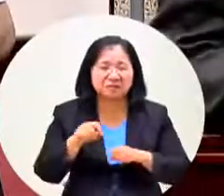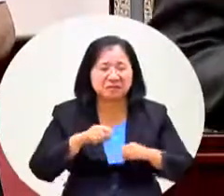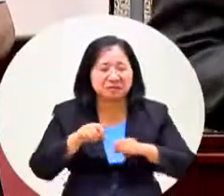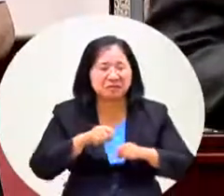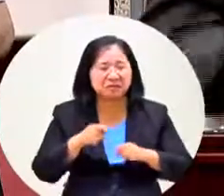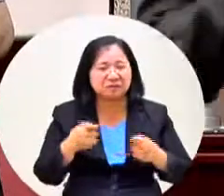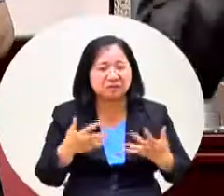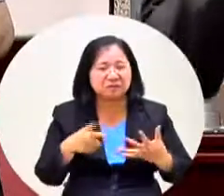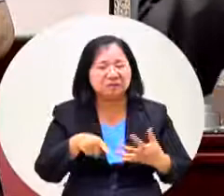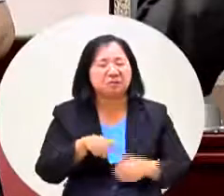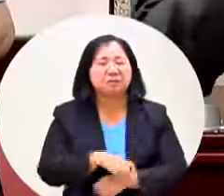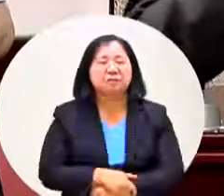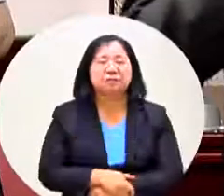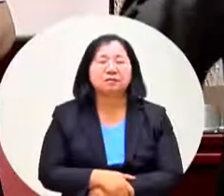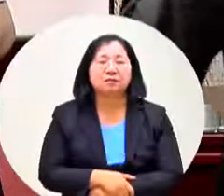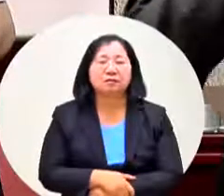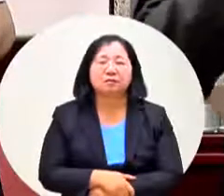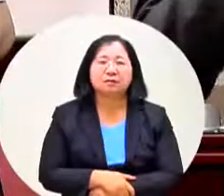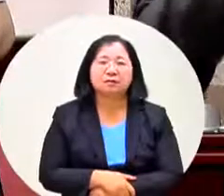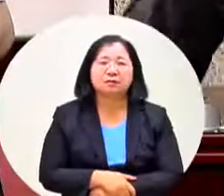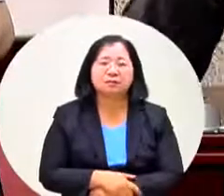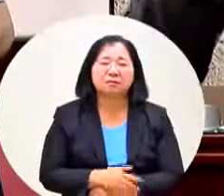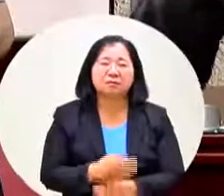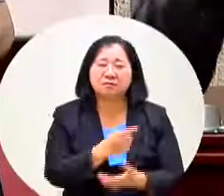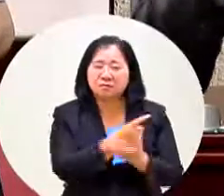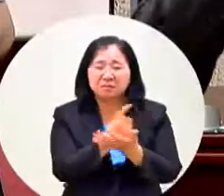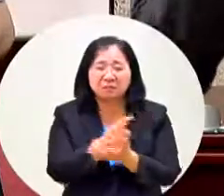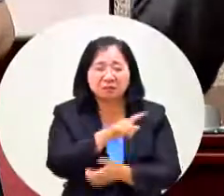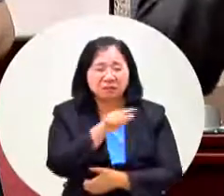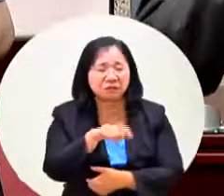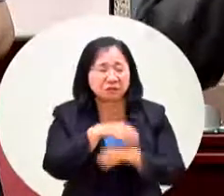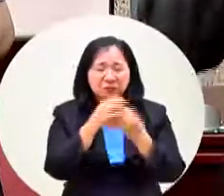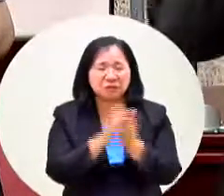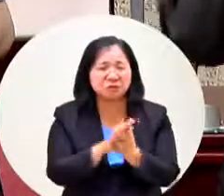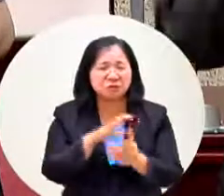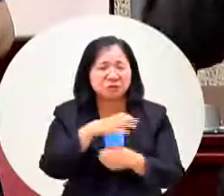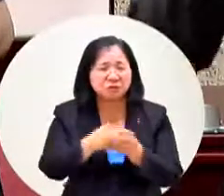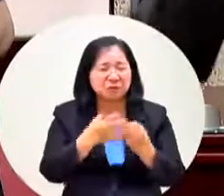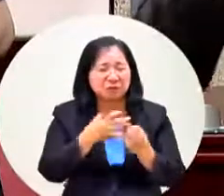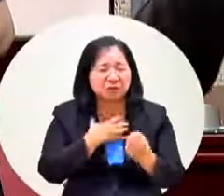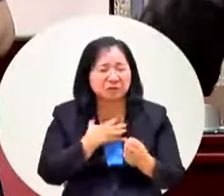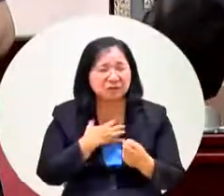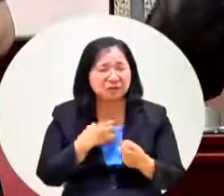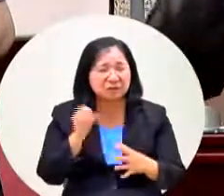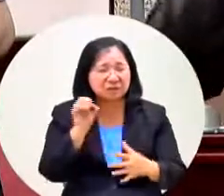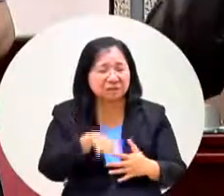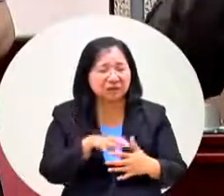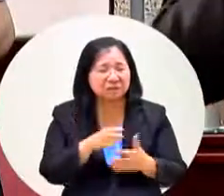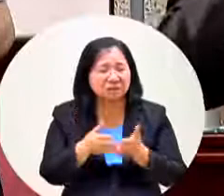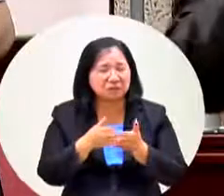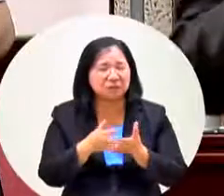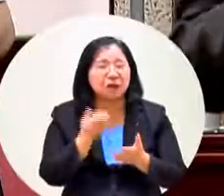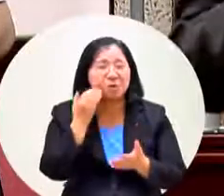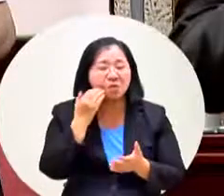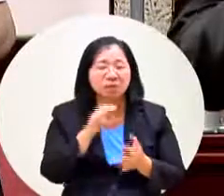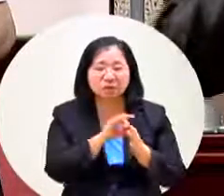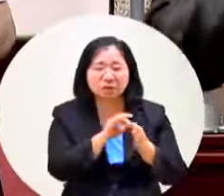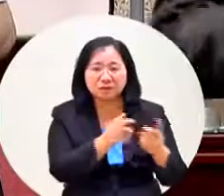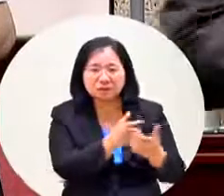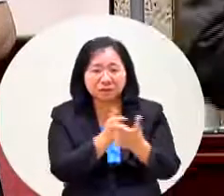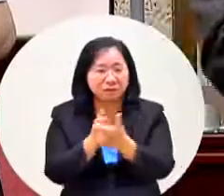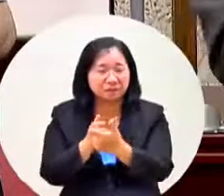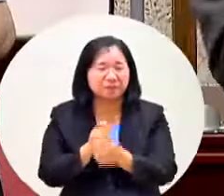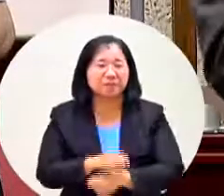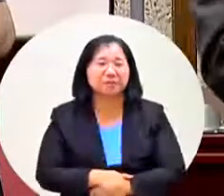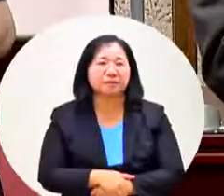管倒一张保单，包括稻米也好，还是吼啊其他的水果类也好，其实咱即摆保的这个比例拢足低的，吼，啊，